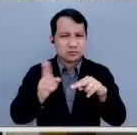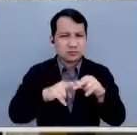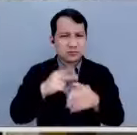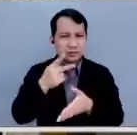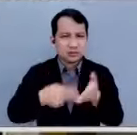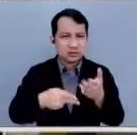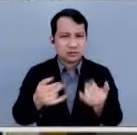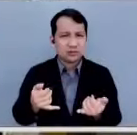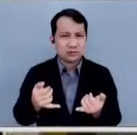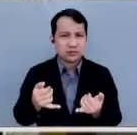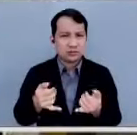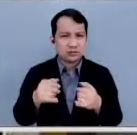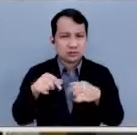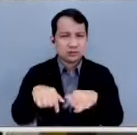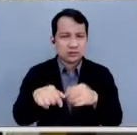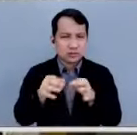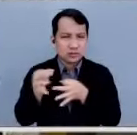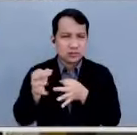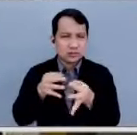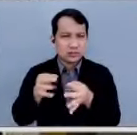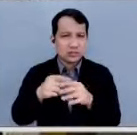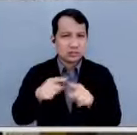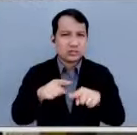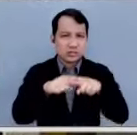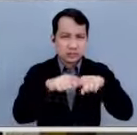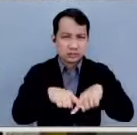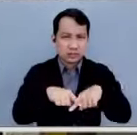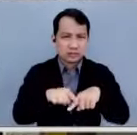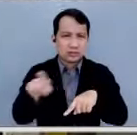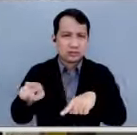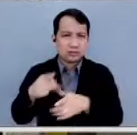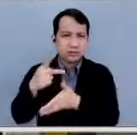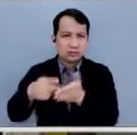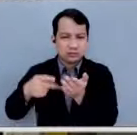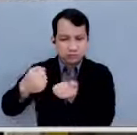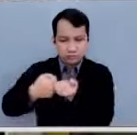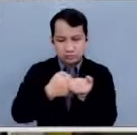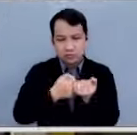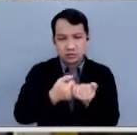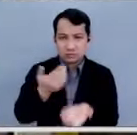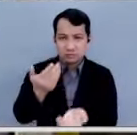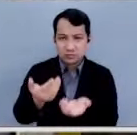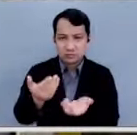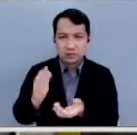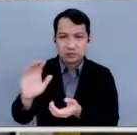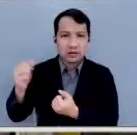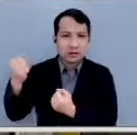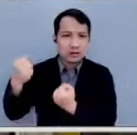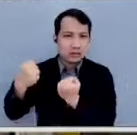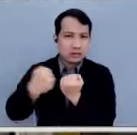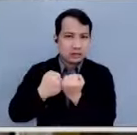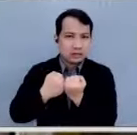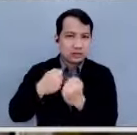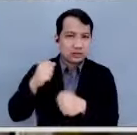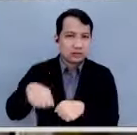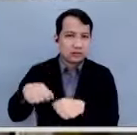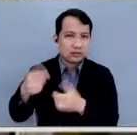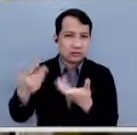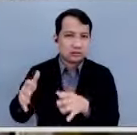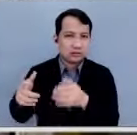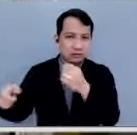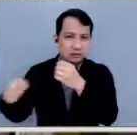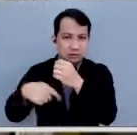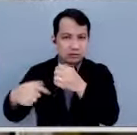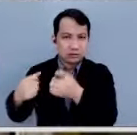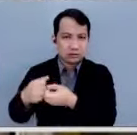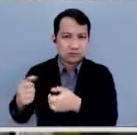mga pwesto na ito. Paliwanag nila, depende kasi yan sa presyo ng supplier. Posibleng yung pinagkukuhanan nila ay tapos na yung anihan at naapektuhan din ng